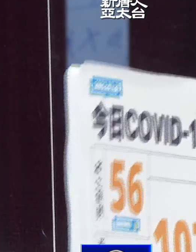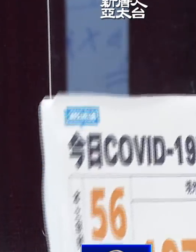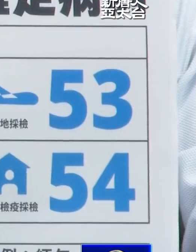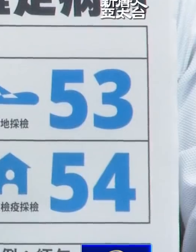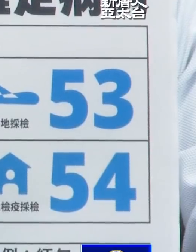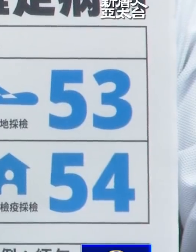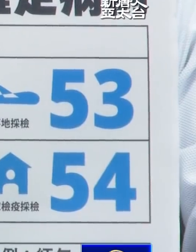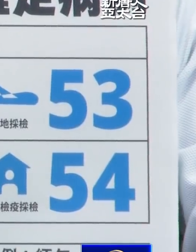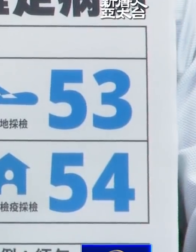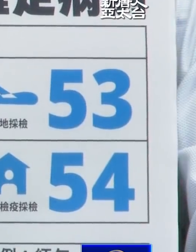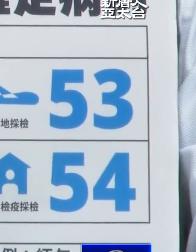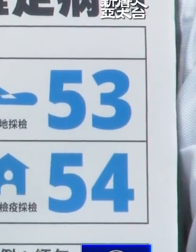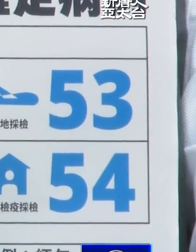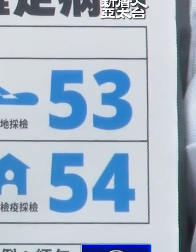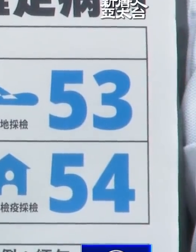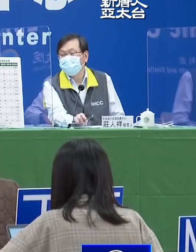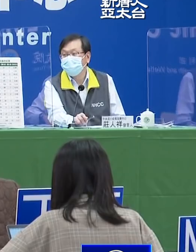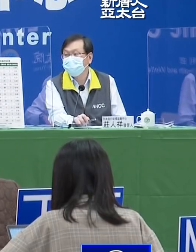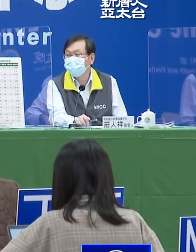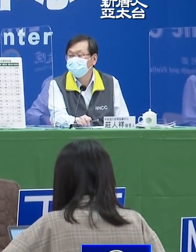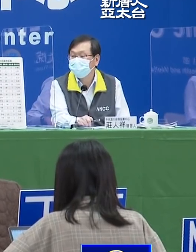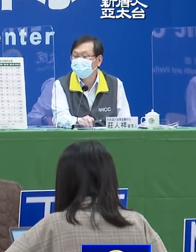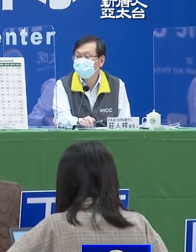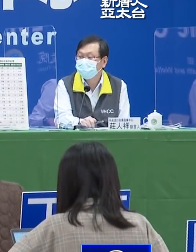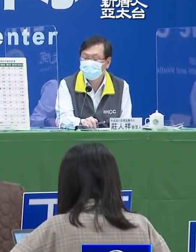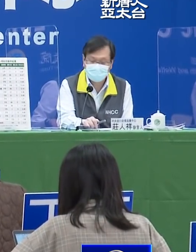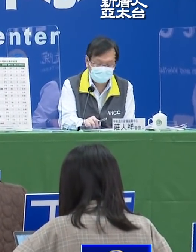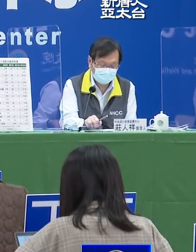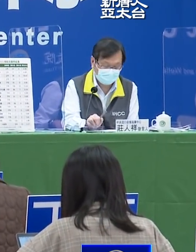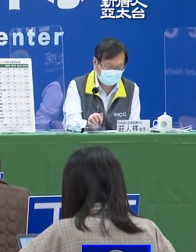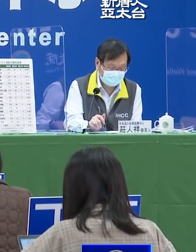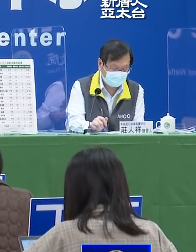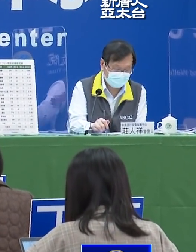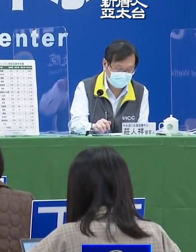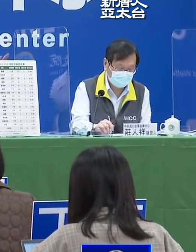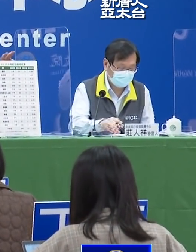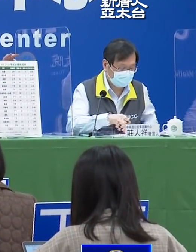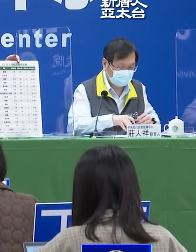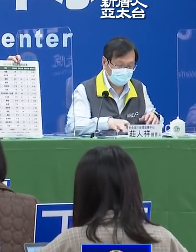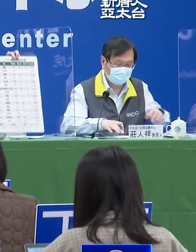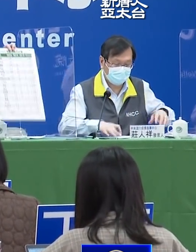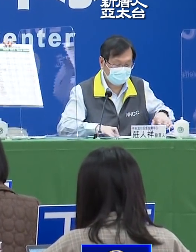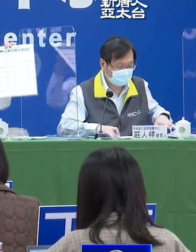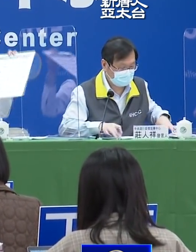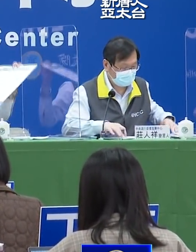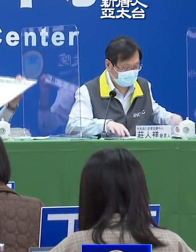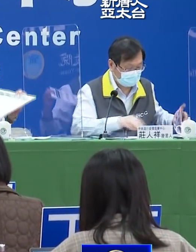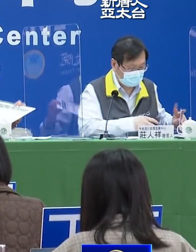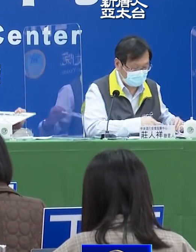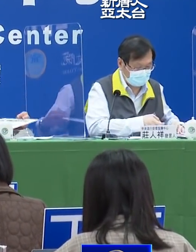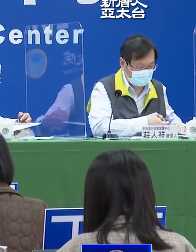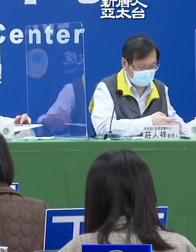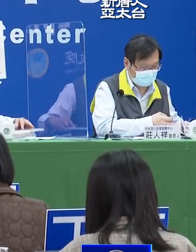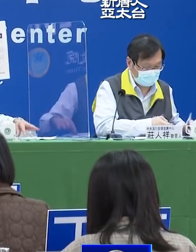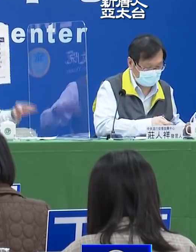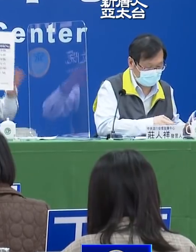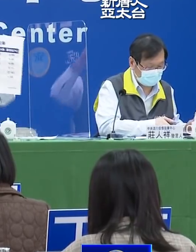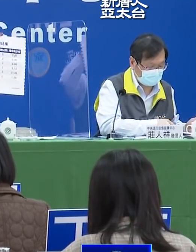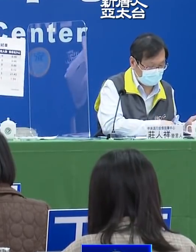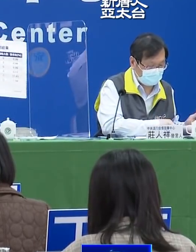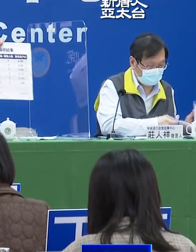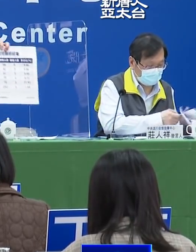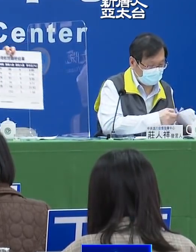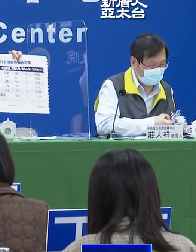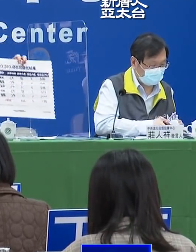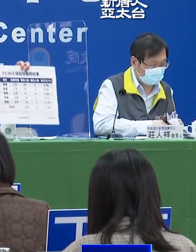中指出，个案多又散发，尤其基隆的传播链，至今为止已经有68人确诊，目前没有